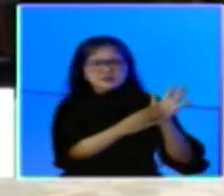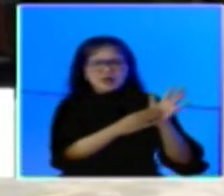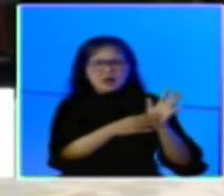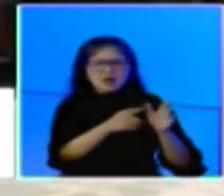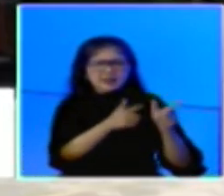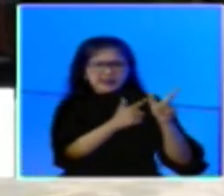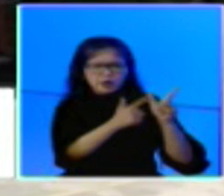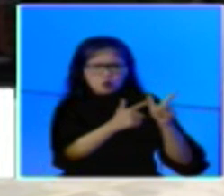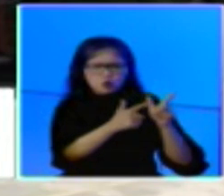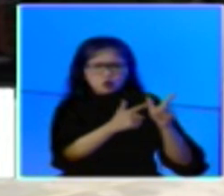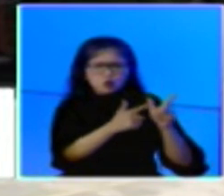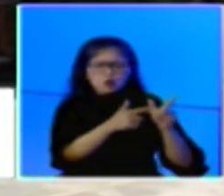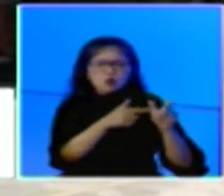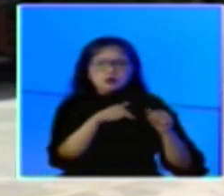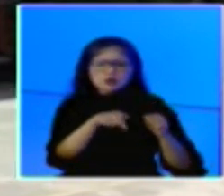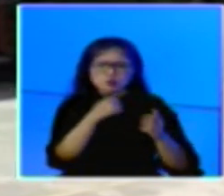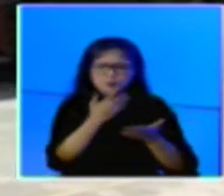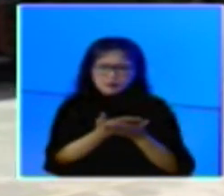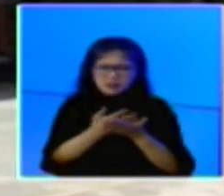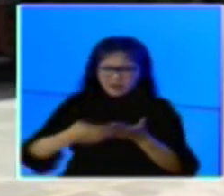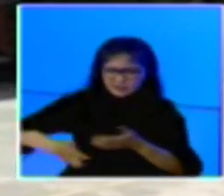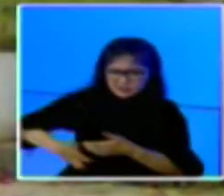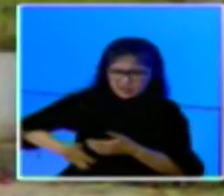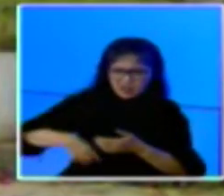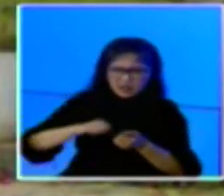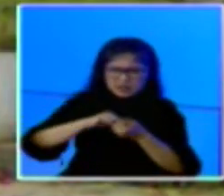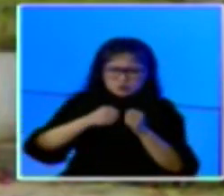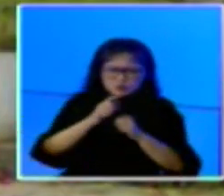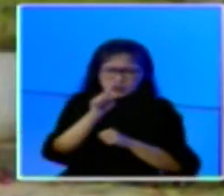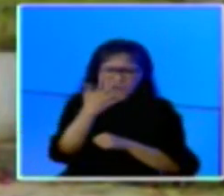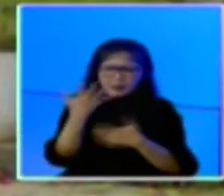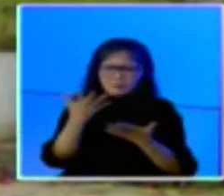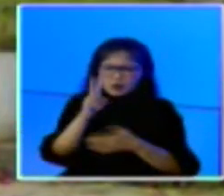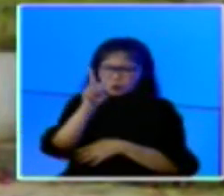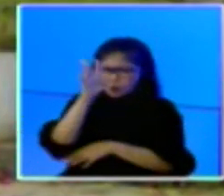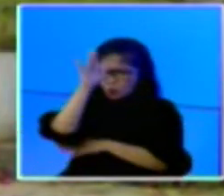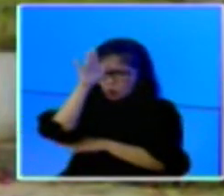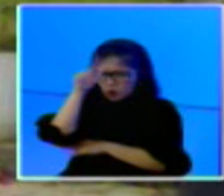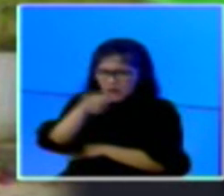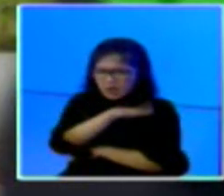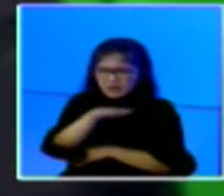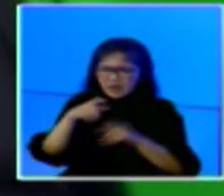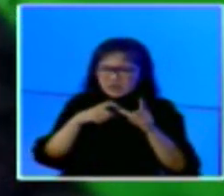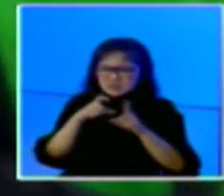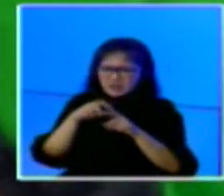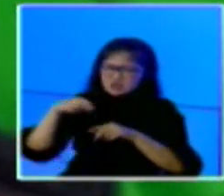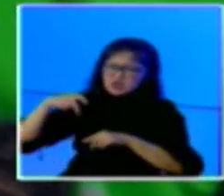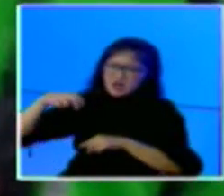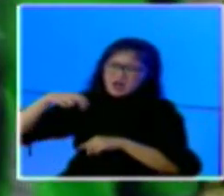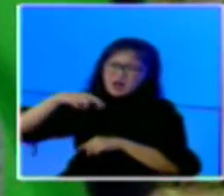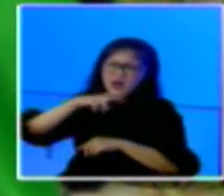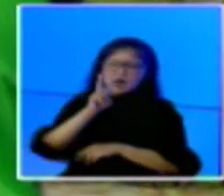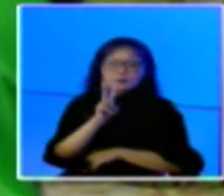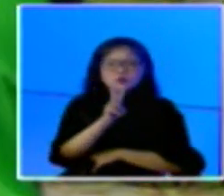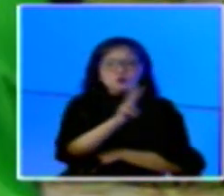Teror ginjal bermula saat dua siswi berjalan kaki pulang sekolah. Saat di perjalanan menuju ke rumah, kedua siswi dihampiri pria tak dikenal, tak jauh dari